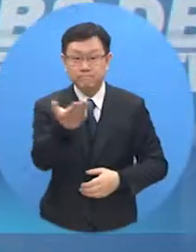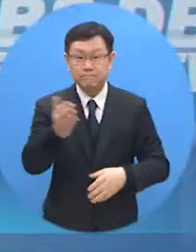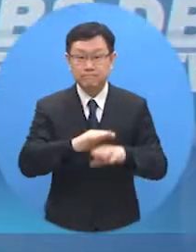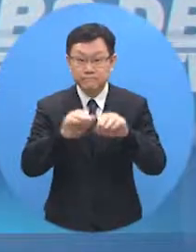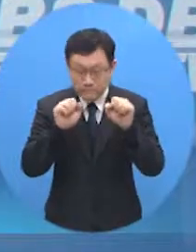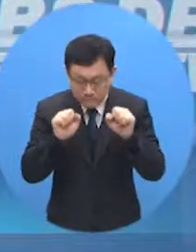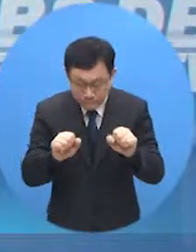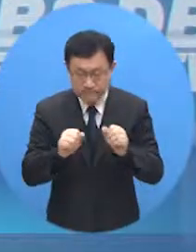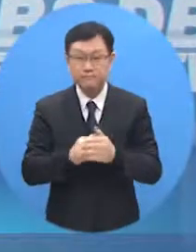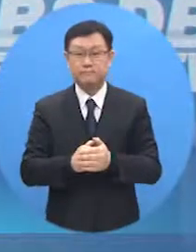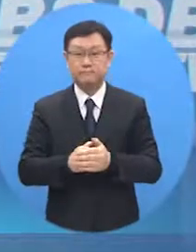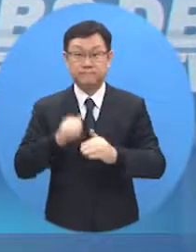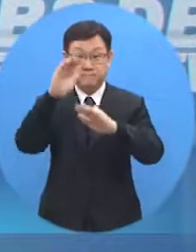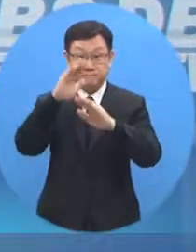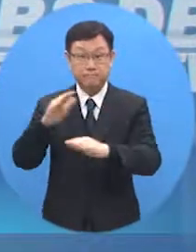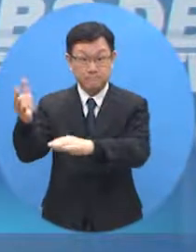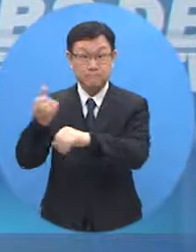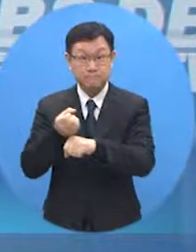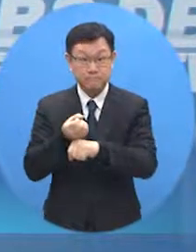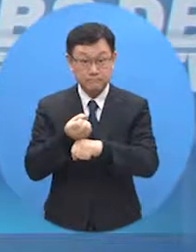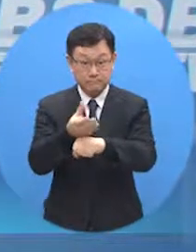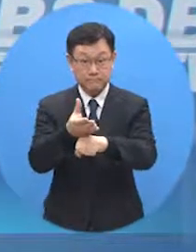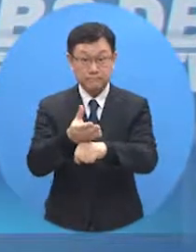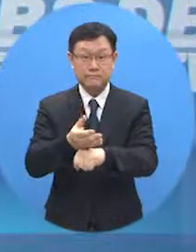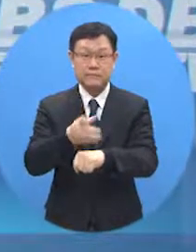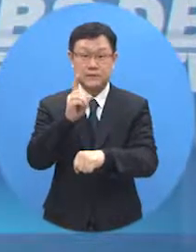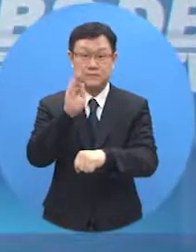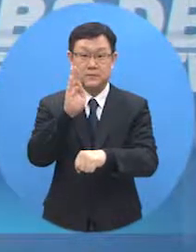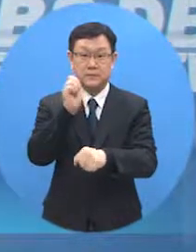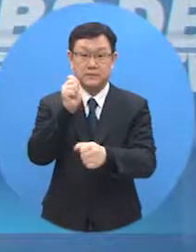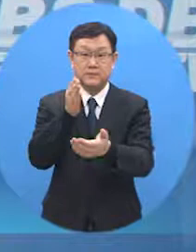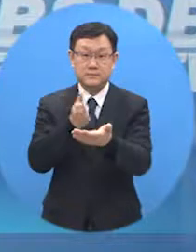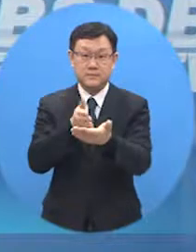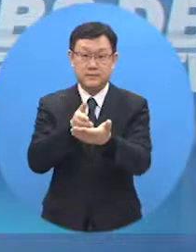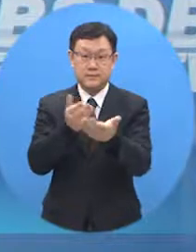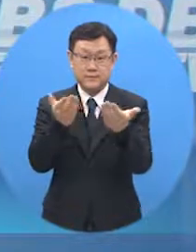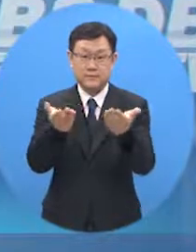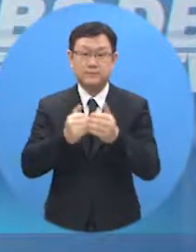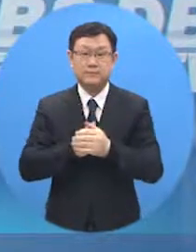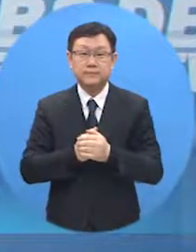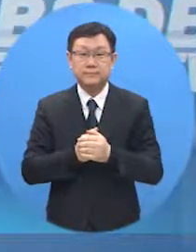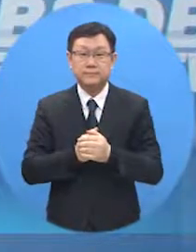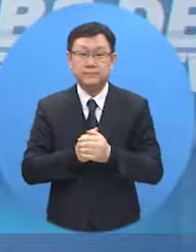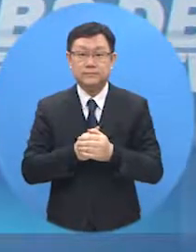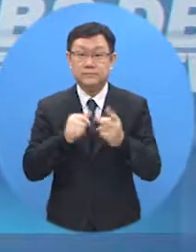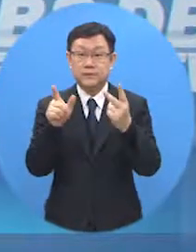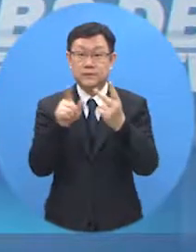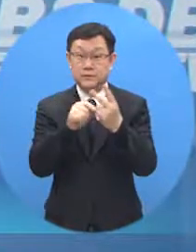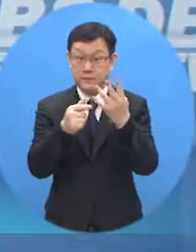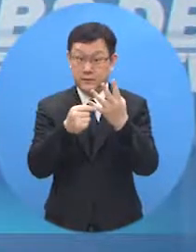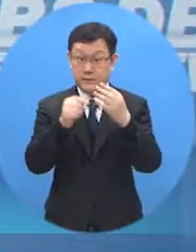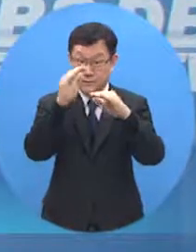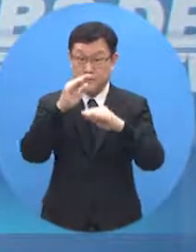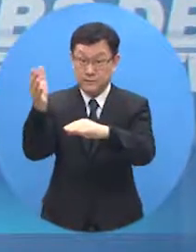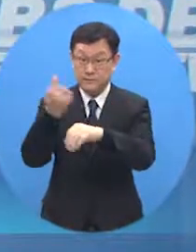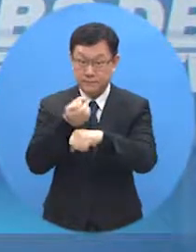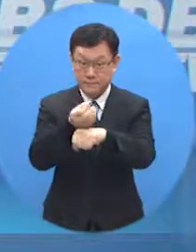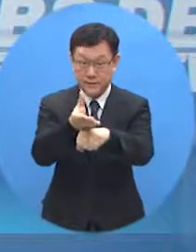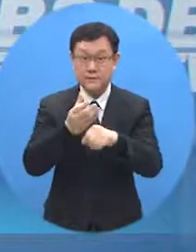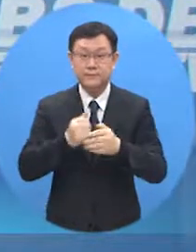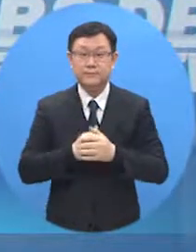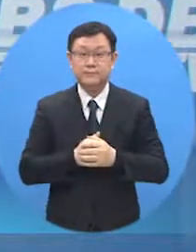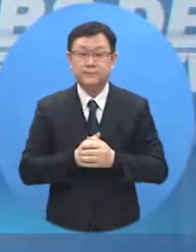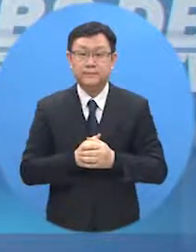여러분 안녕하십니까? 한 주간의 다양하고 생생한 소식을 모아 전해드리는 DBS 주간 뉴스입니다. 2월 넷째 주 동대문구의